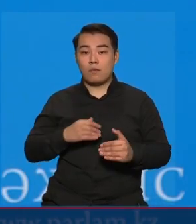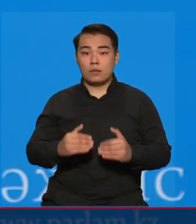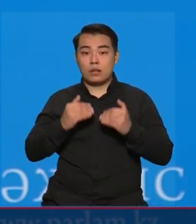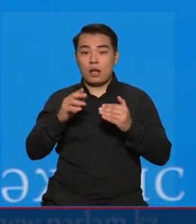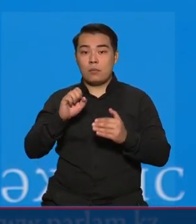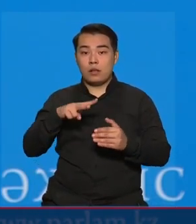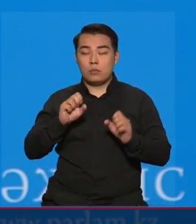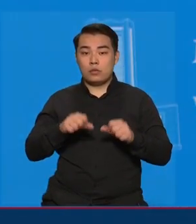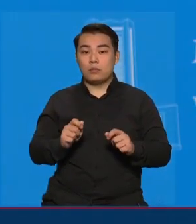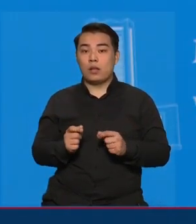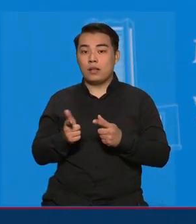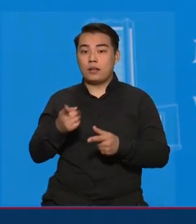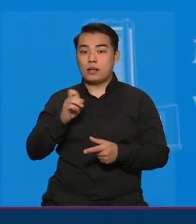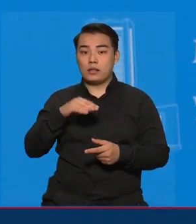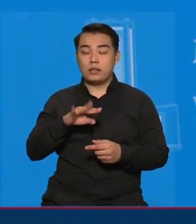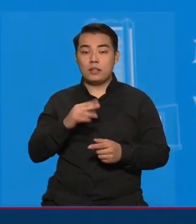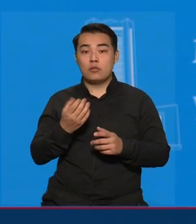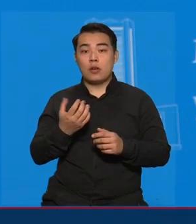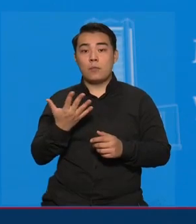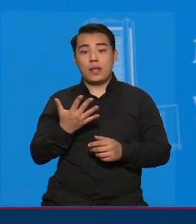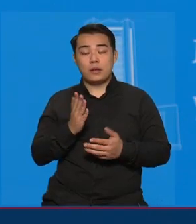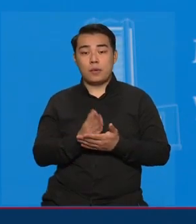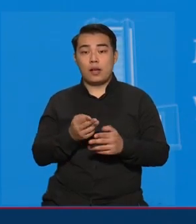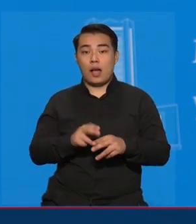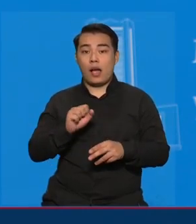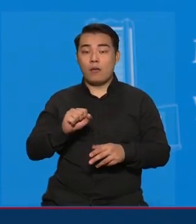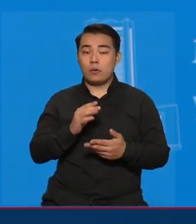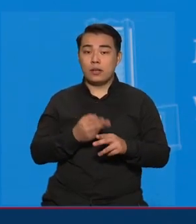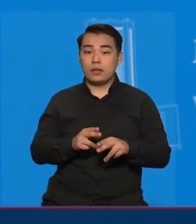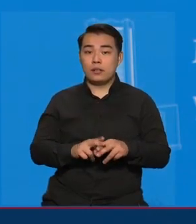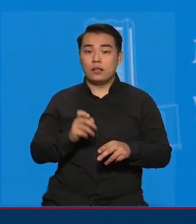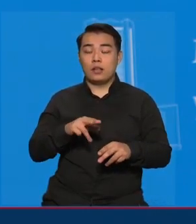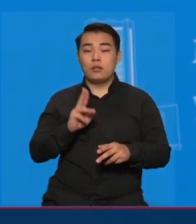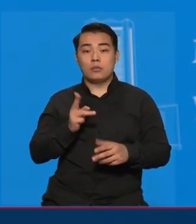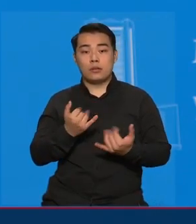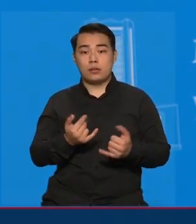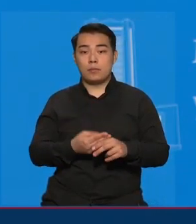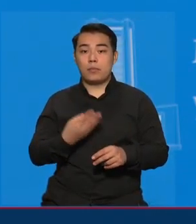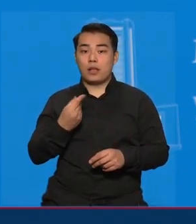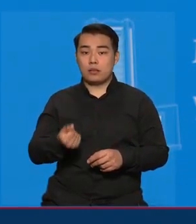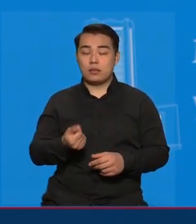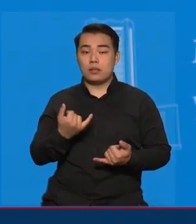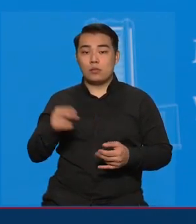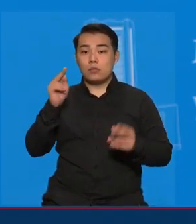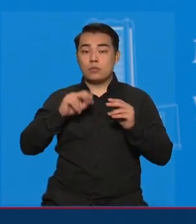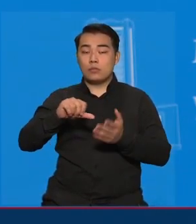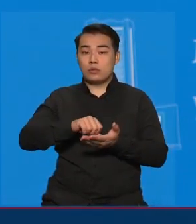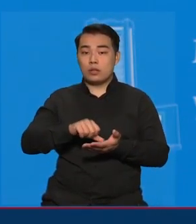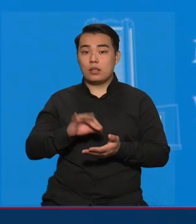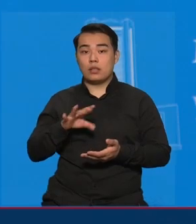он может подавать уже на грант. И есть еще 5 этап, августовский. Это для тех, кто на платное участвует,